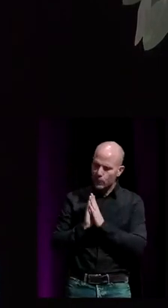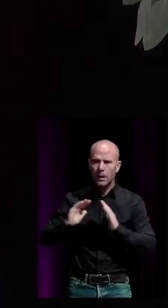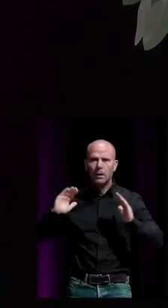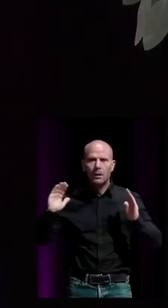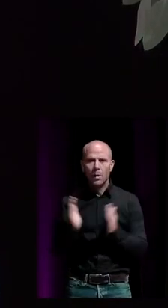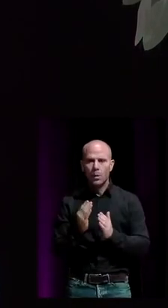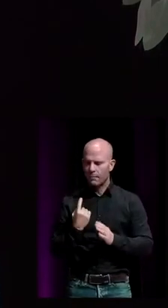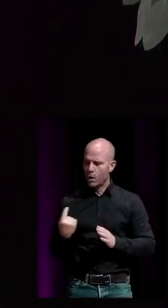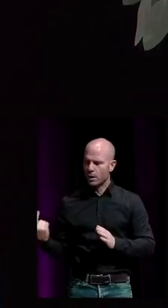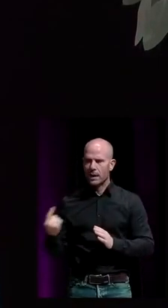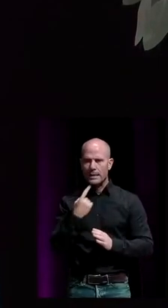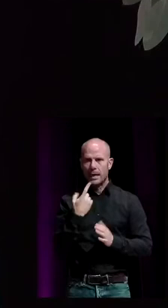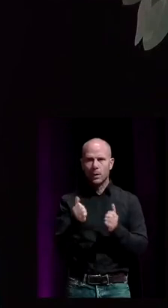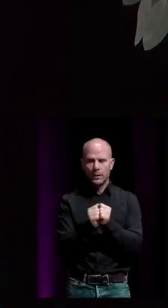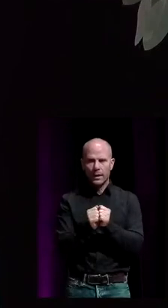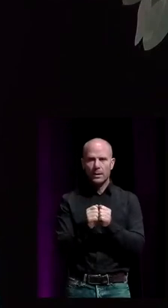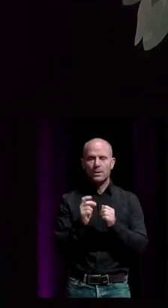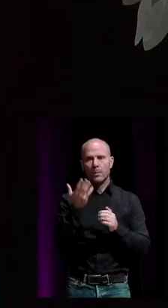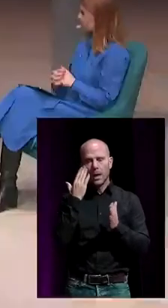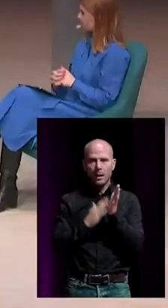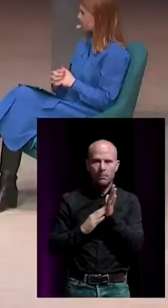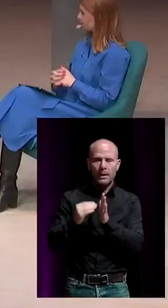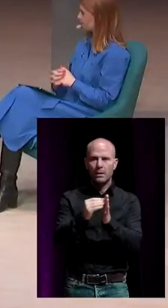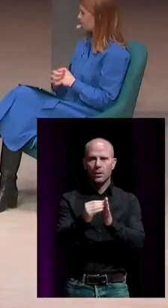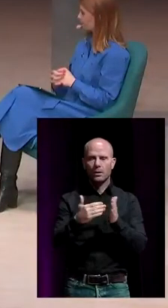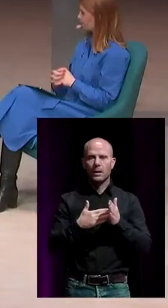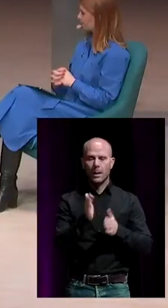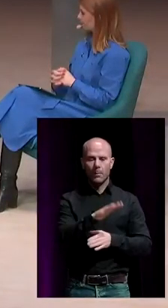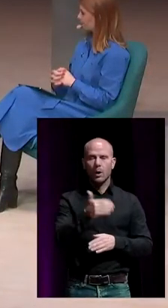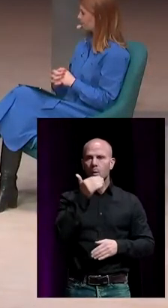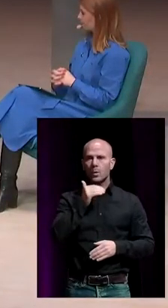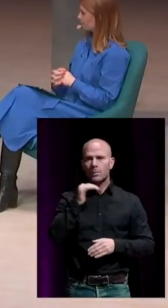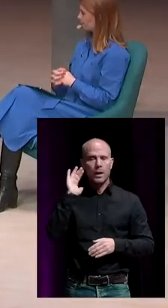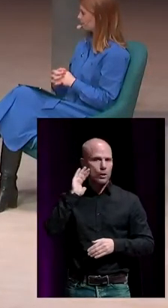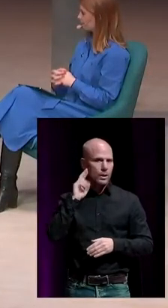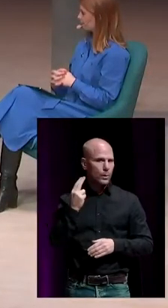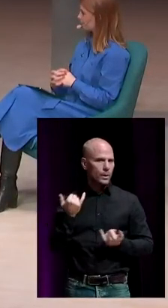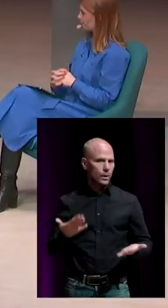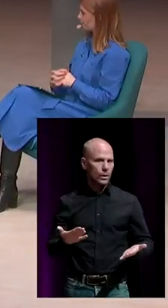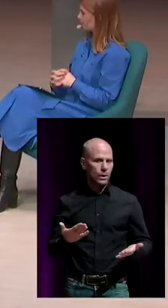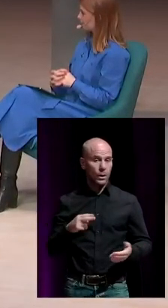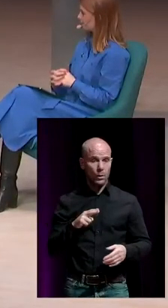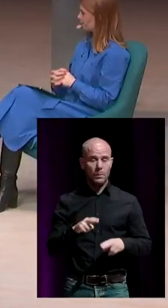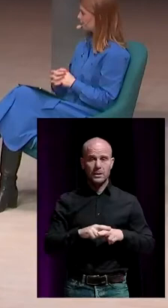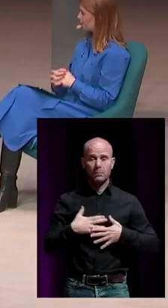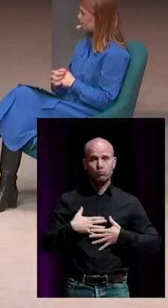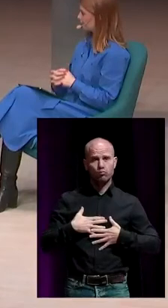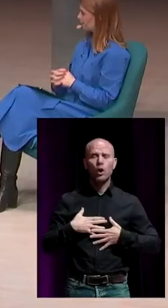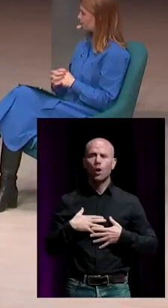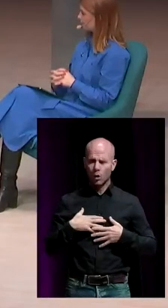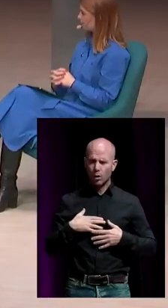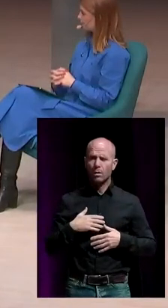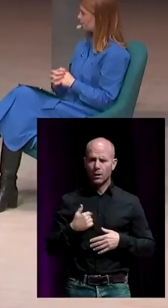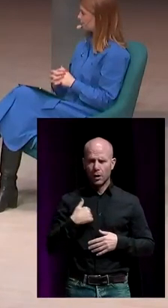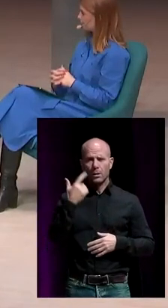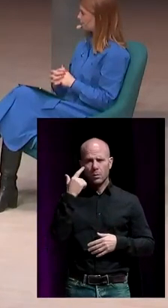vill jag var och en få säga någonting som kan bidra till att de barn och unga som lyssnar känner men hon eller han kommer nog fixa